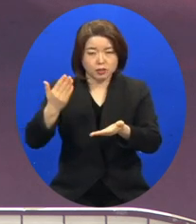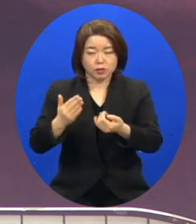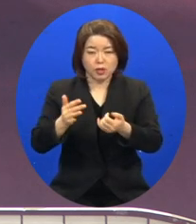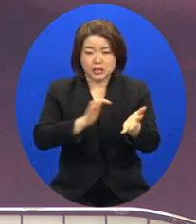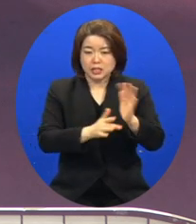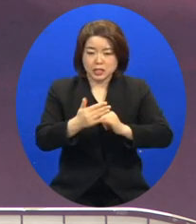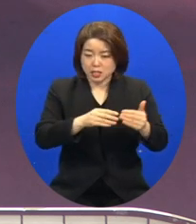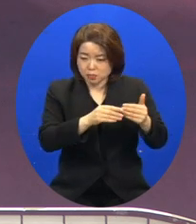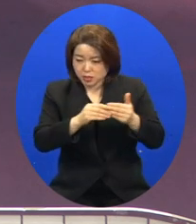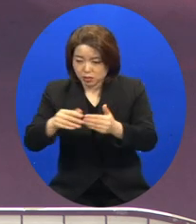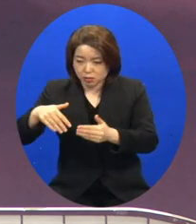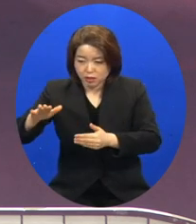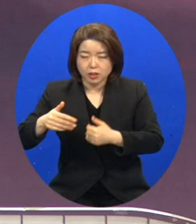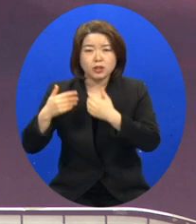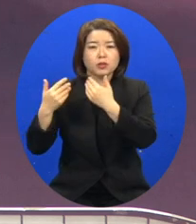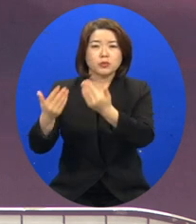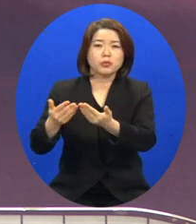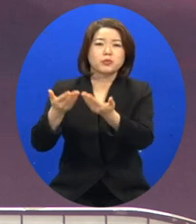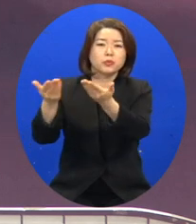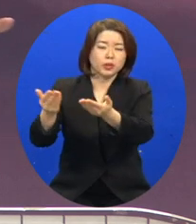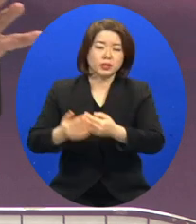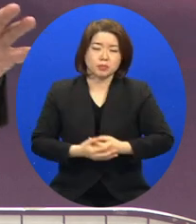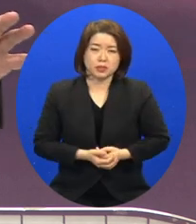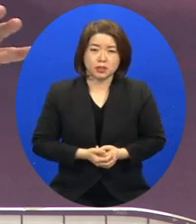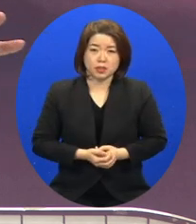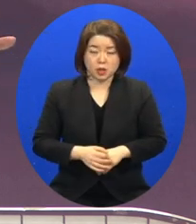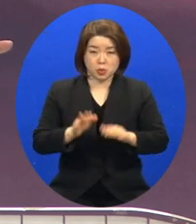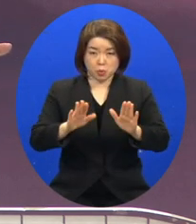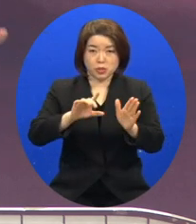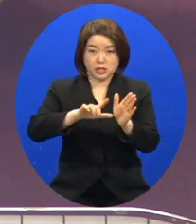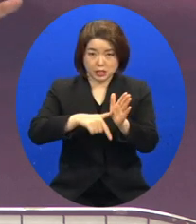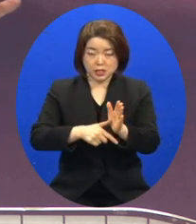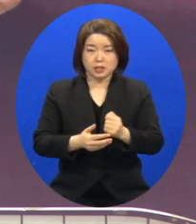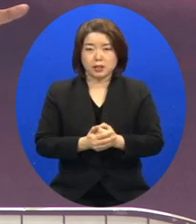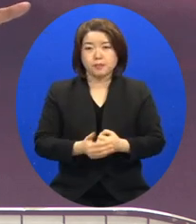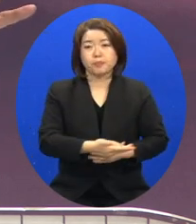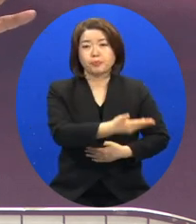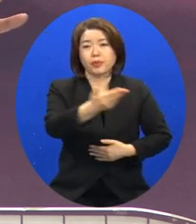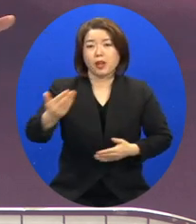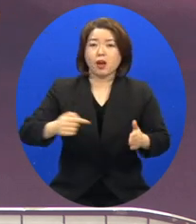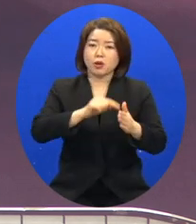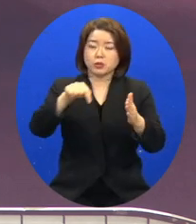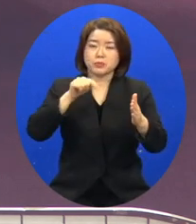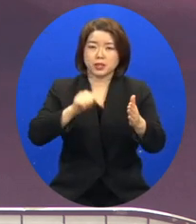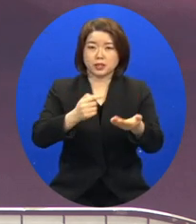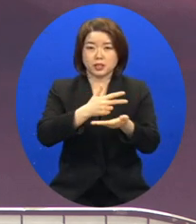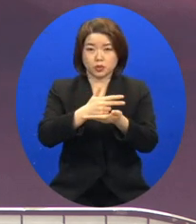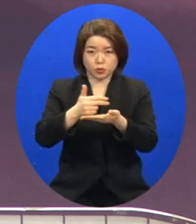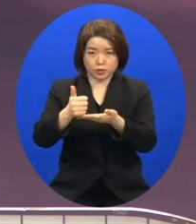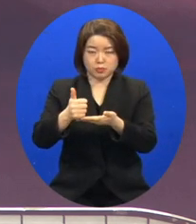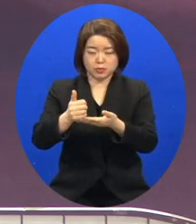합니다 오늘 이 시간 여러분 안에 주님은